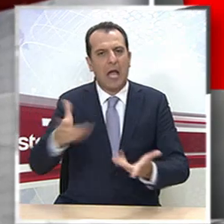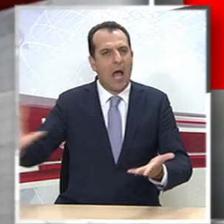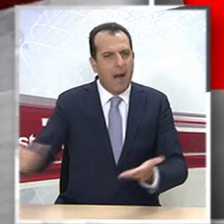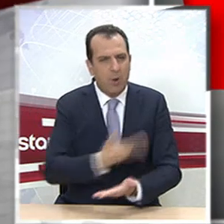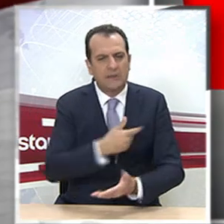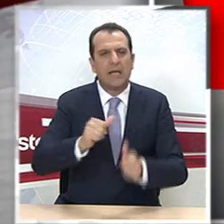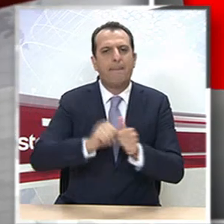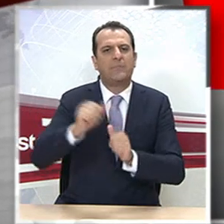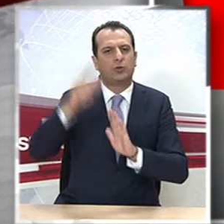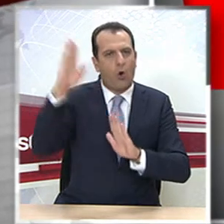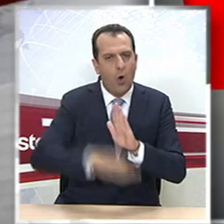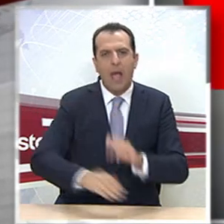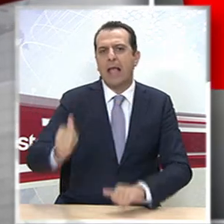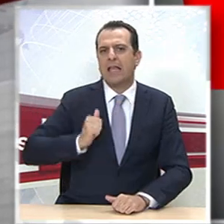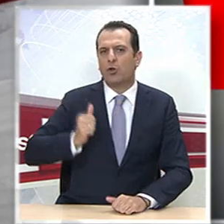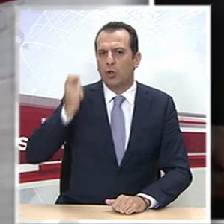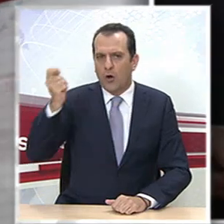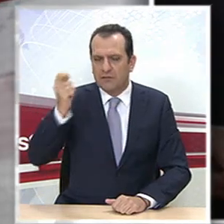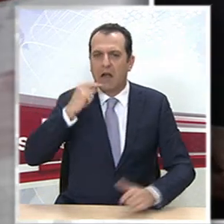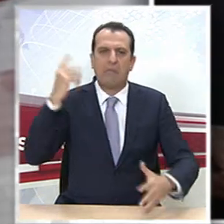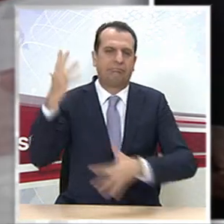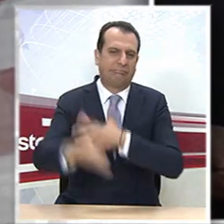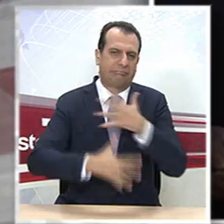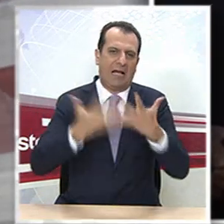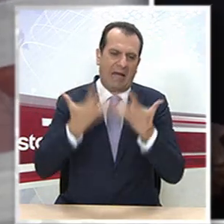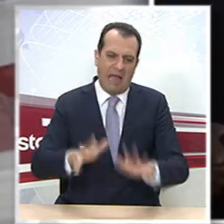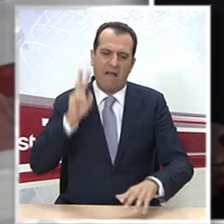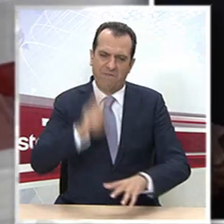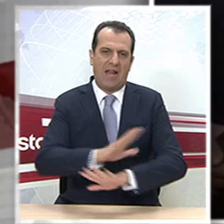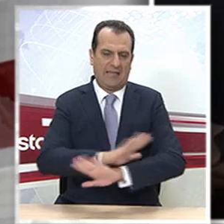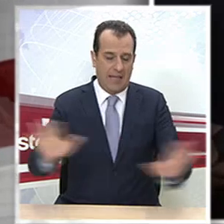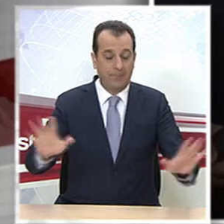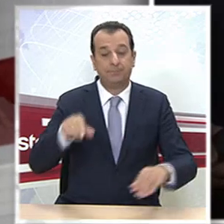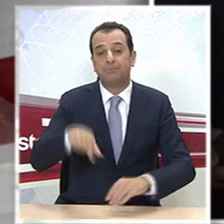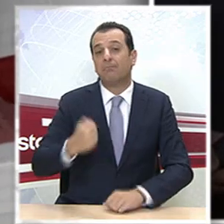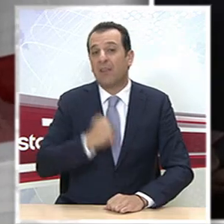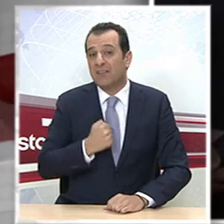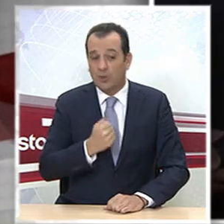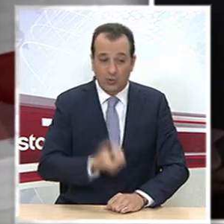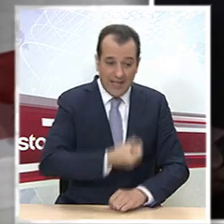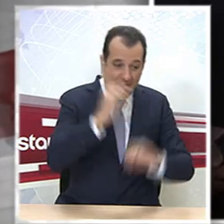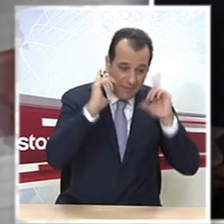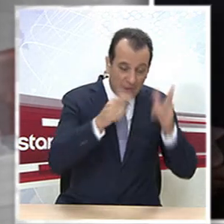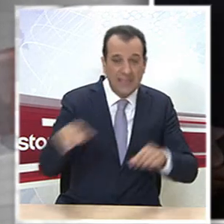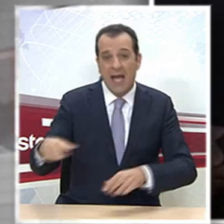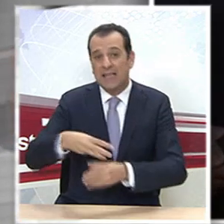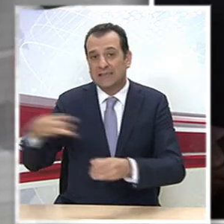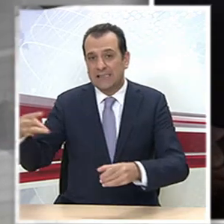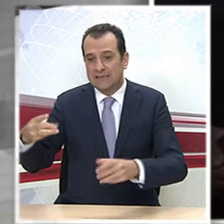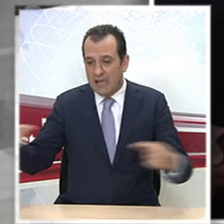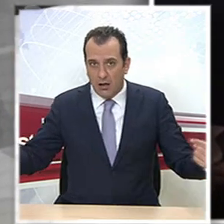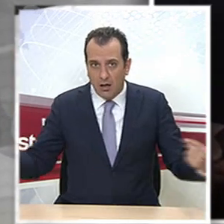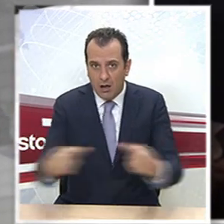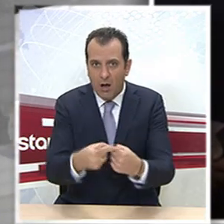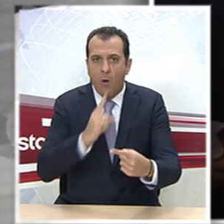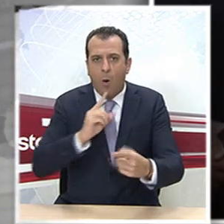μισθών, ιδιωτική ασφάλιση και απορρίθμιση. Αυτή την περίοδο, δυστυχώς, ΣΥΡΙΖΑ και Νέα Δημοκρατία γυρίζουν πίσω το ρολόι της